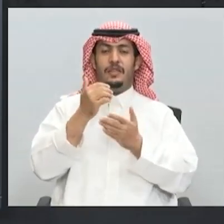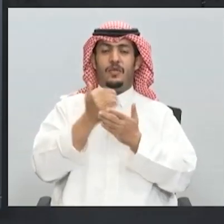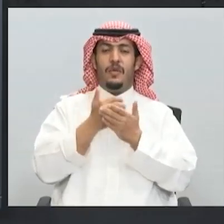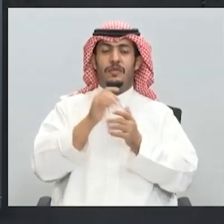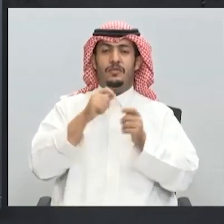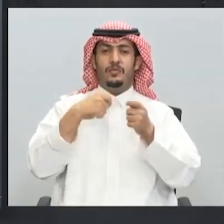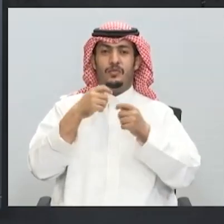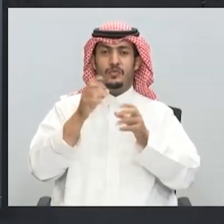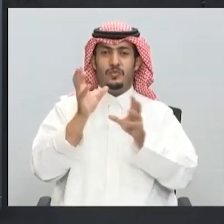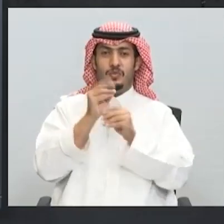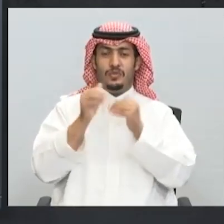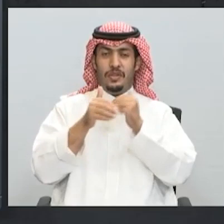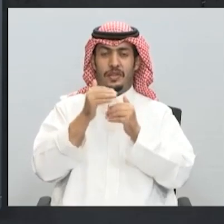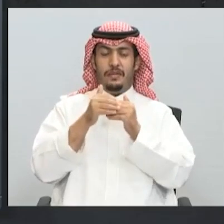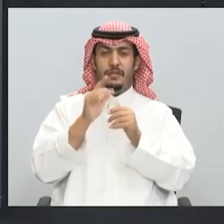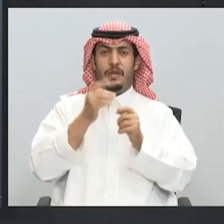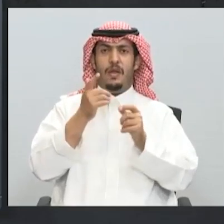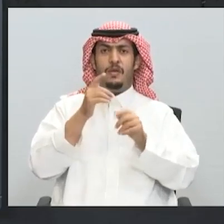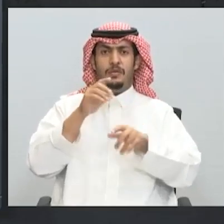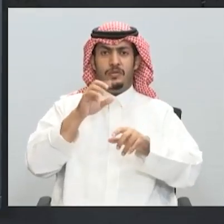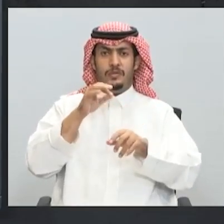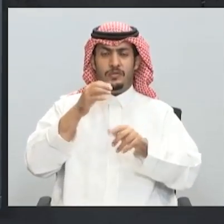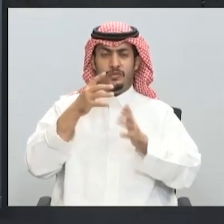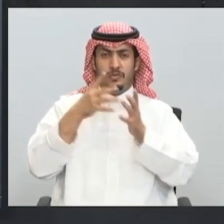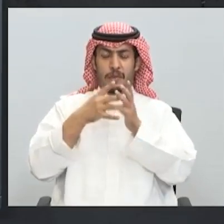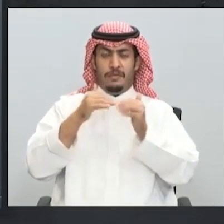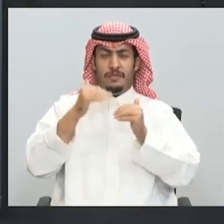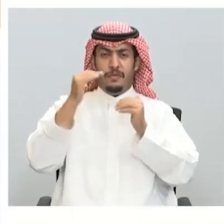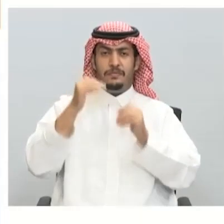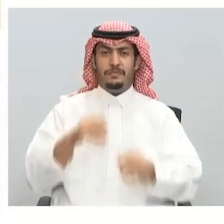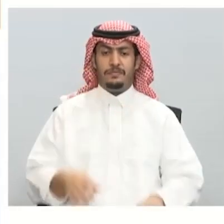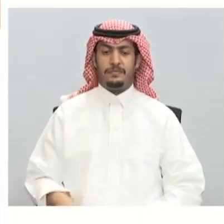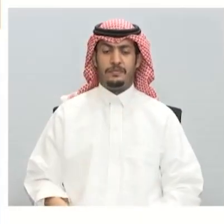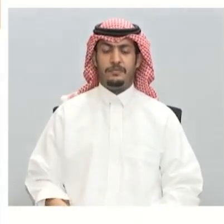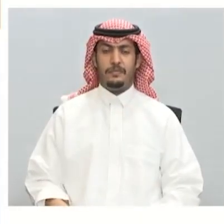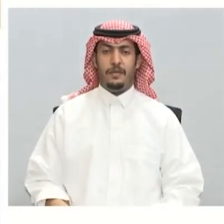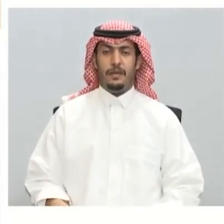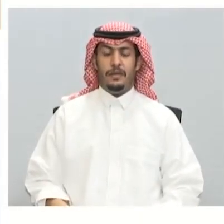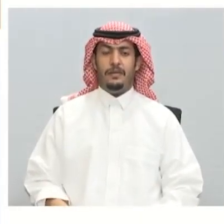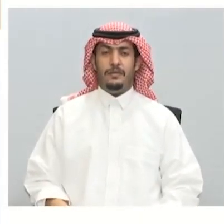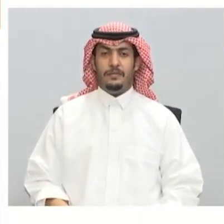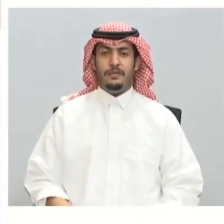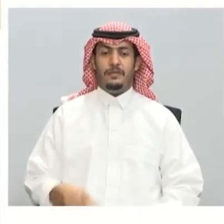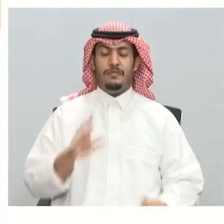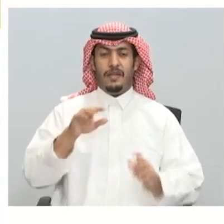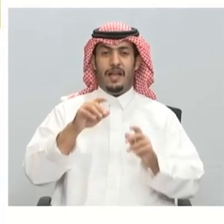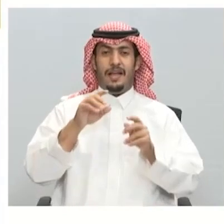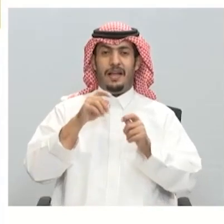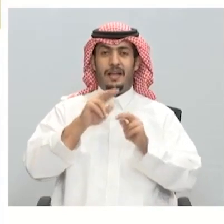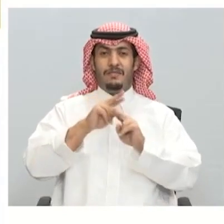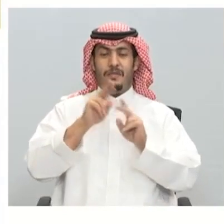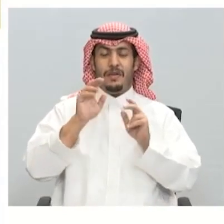بالسوق جديد ايضا مؤهلات جديده كذلك لو نظرنا الى قطاعات اخرى سنجد نفس الطريقه